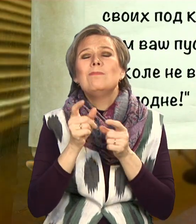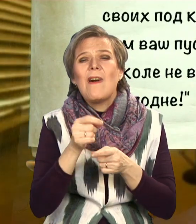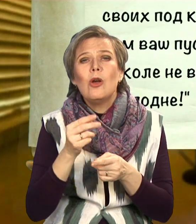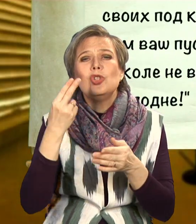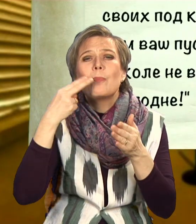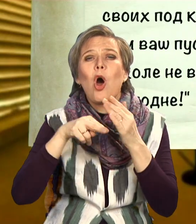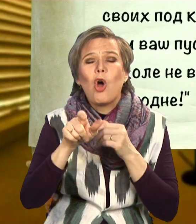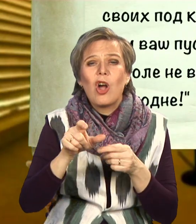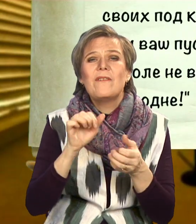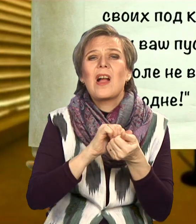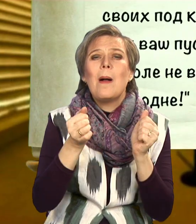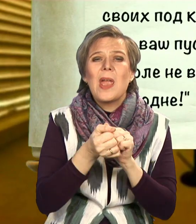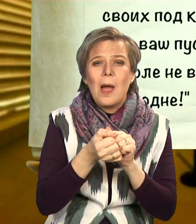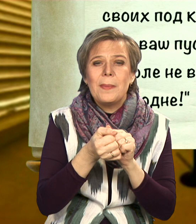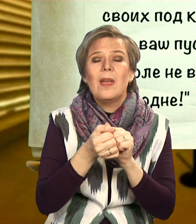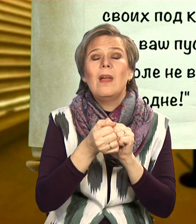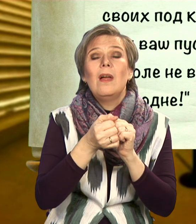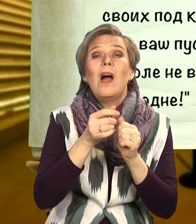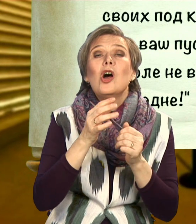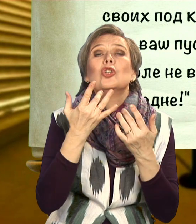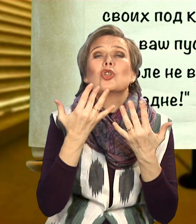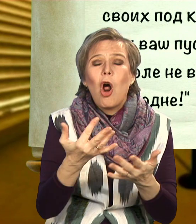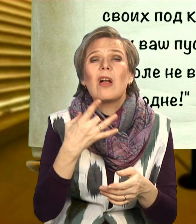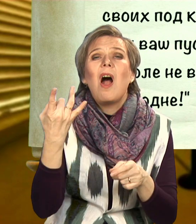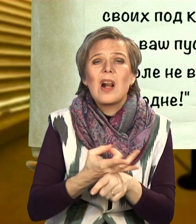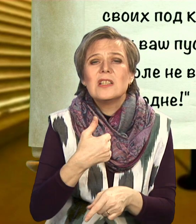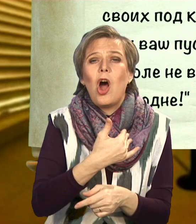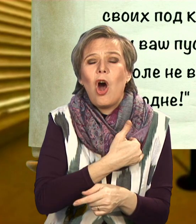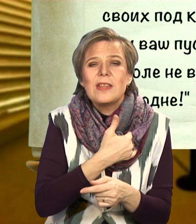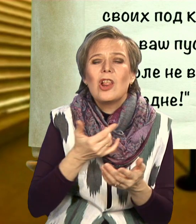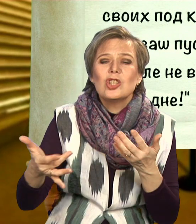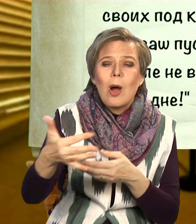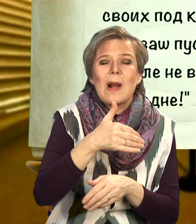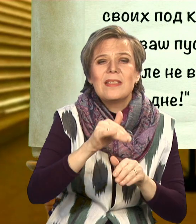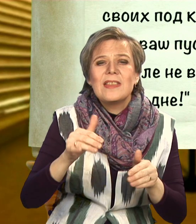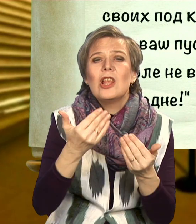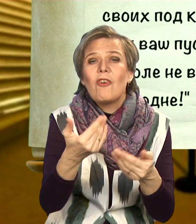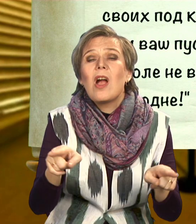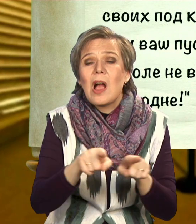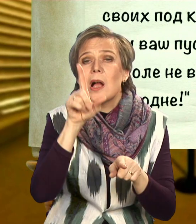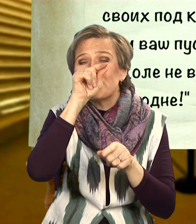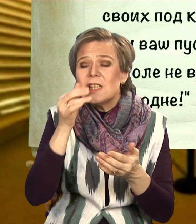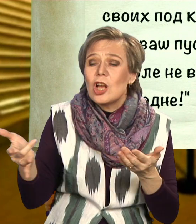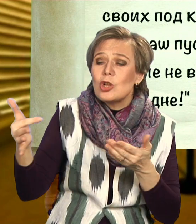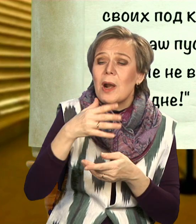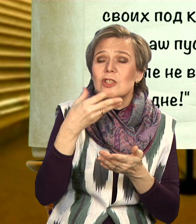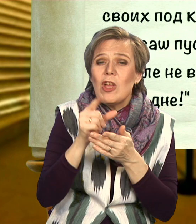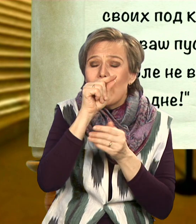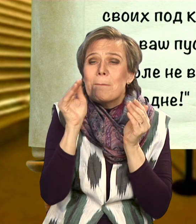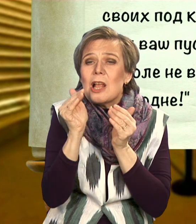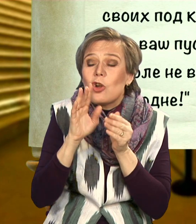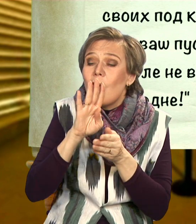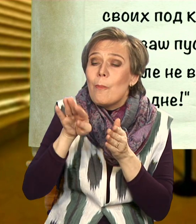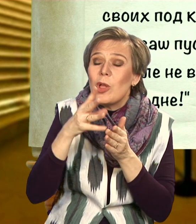камнями, побивающий посланных тебе, сколько раз я хотел собрать детей твоих, как птица собирает птенцов своих под